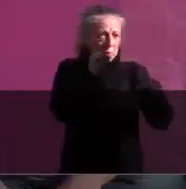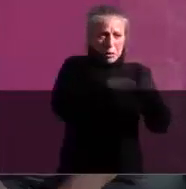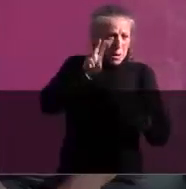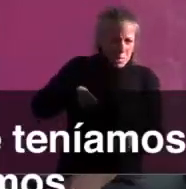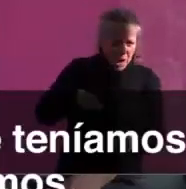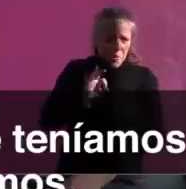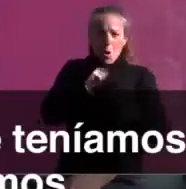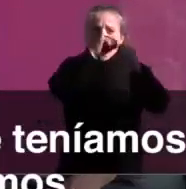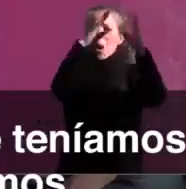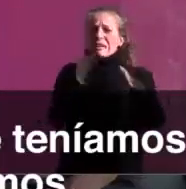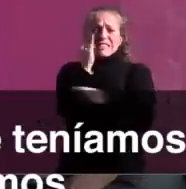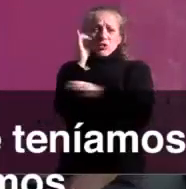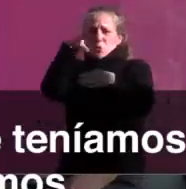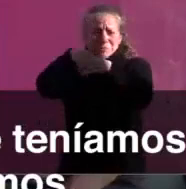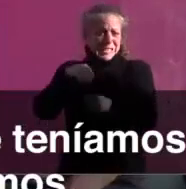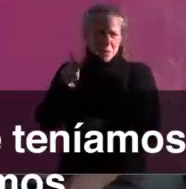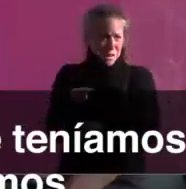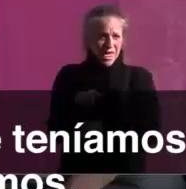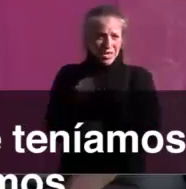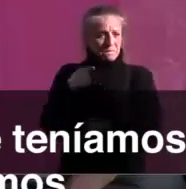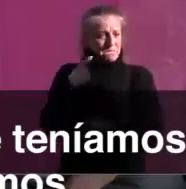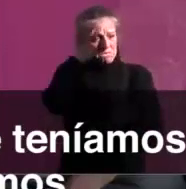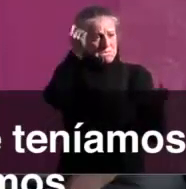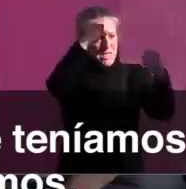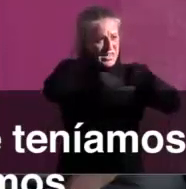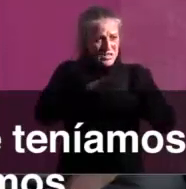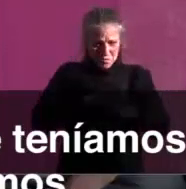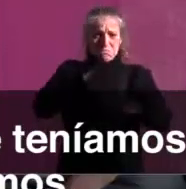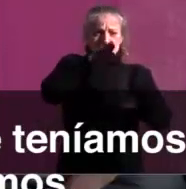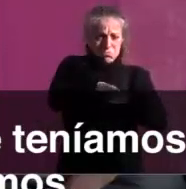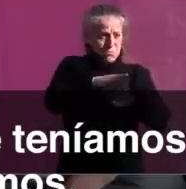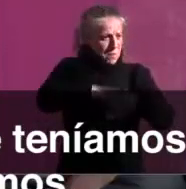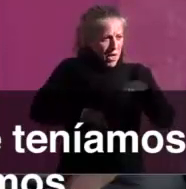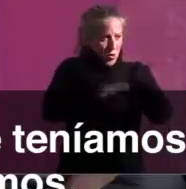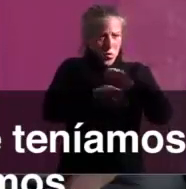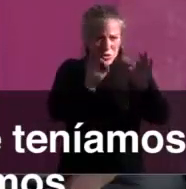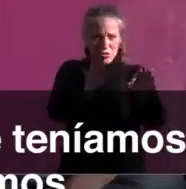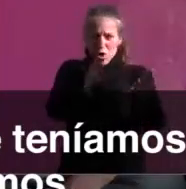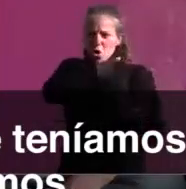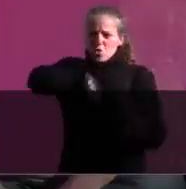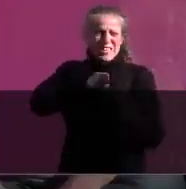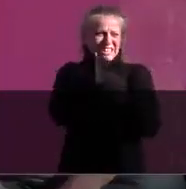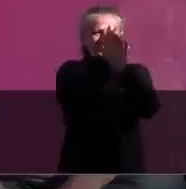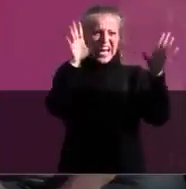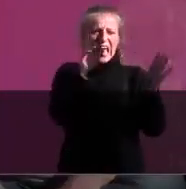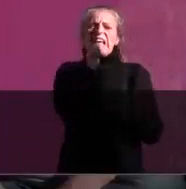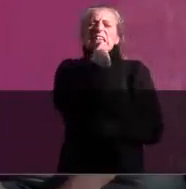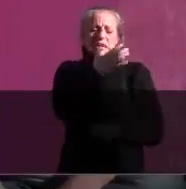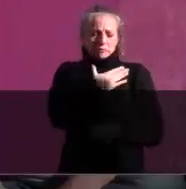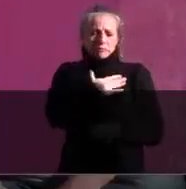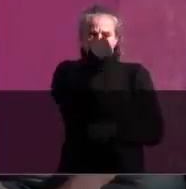institucions, des que vam decidir fer el pas, vam dir que teníem molt clar qui érem, d'on veníem i per què estàvem